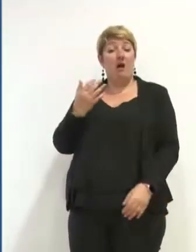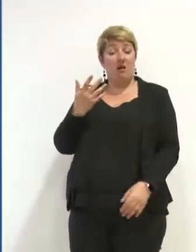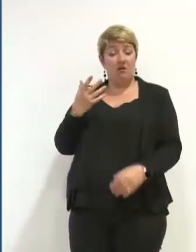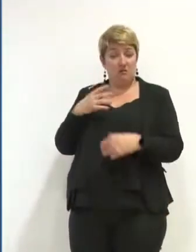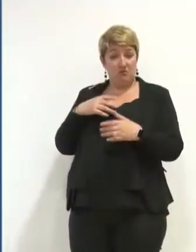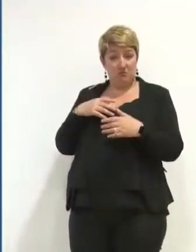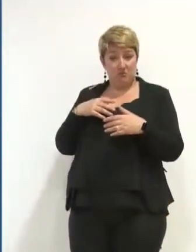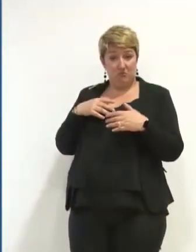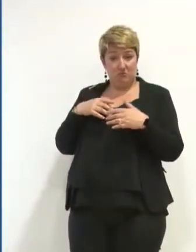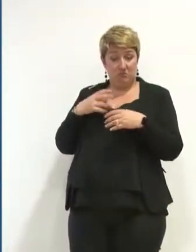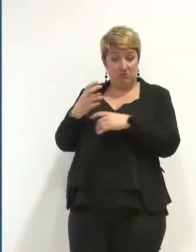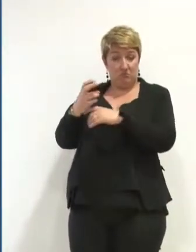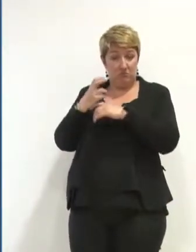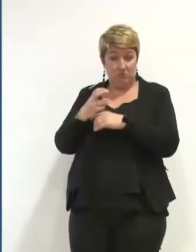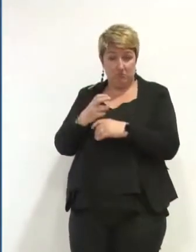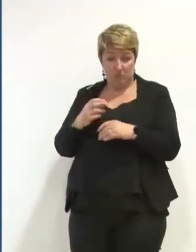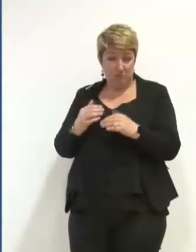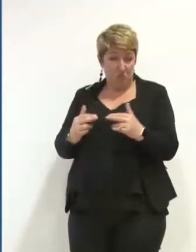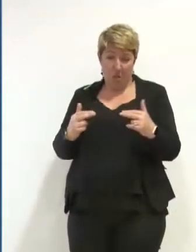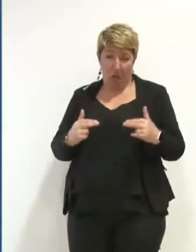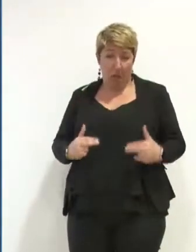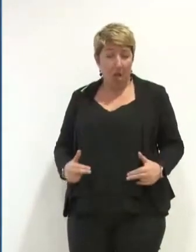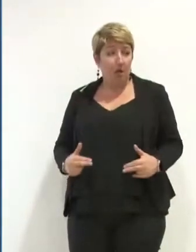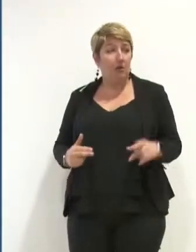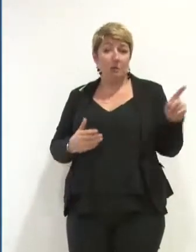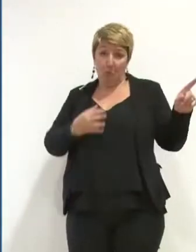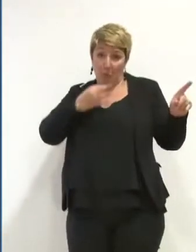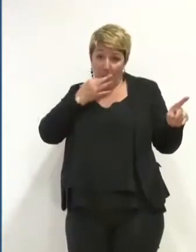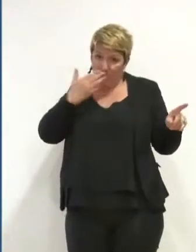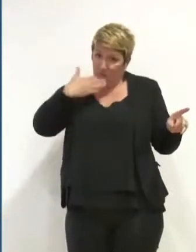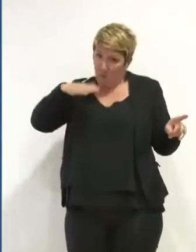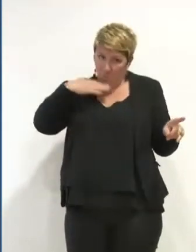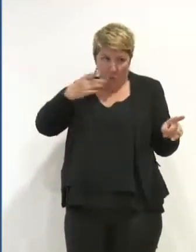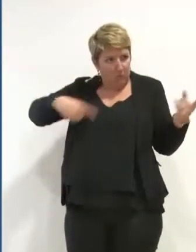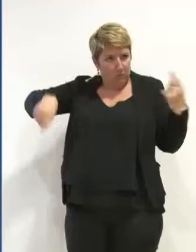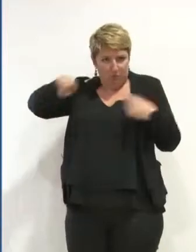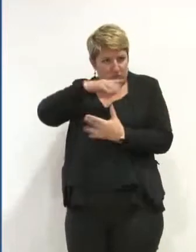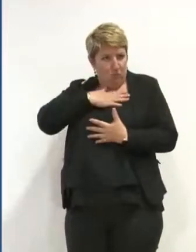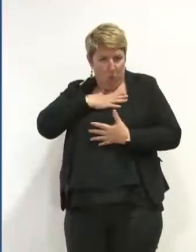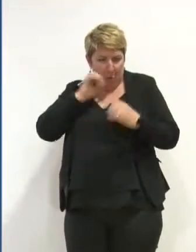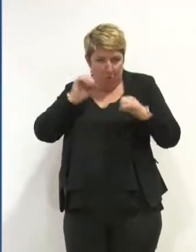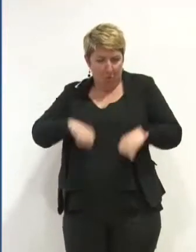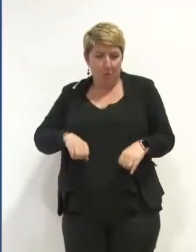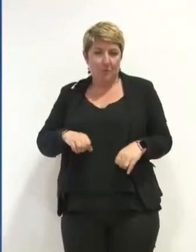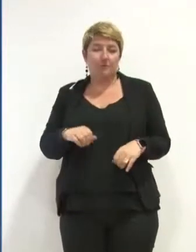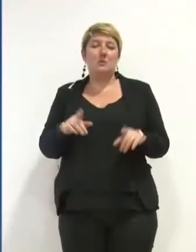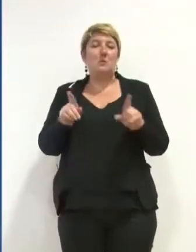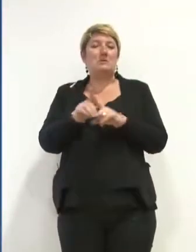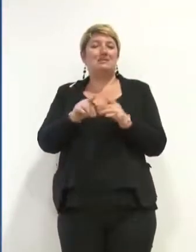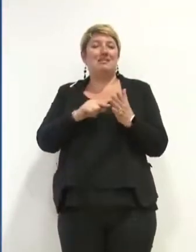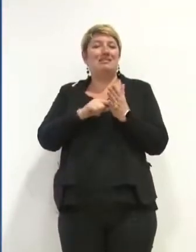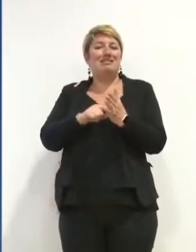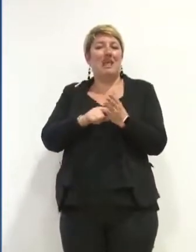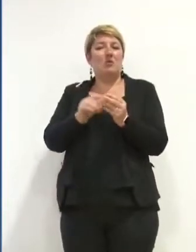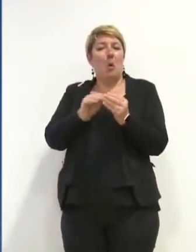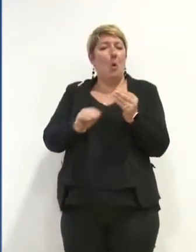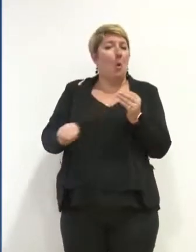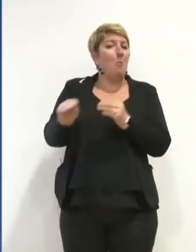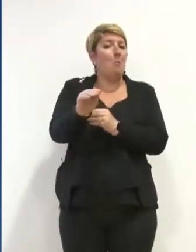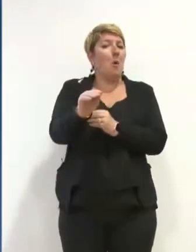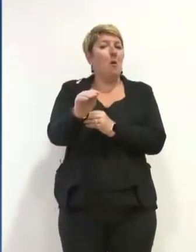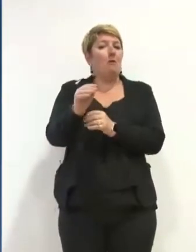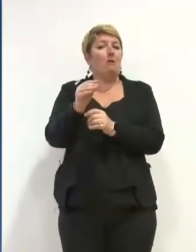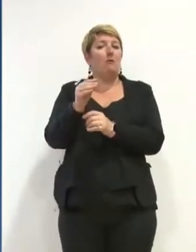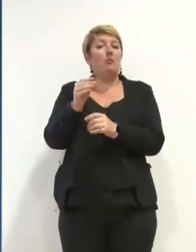dont vous bénéficiez, et c'est très bien, on peut tous s'en réjouir. Enfin, la stratégie choisie de report de la dette sur les mandats